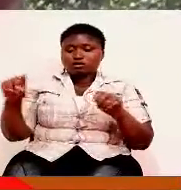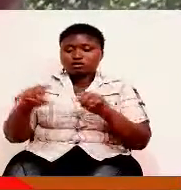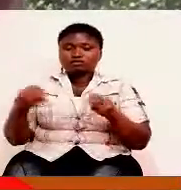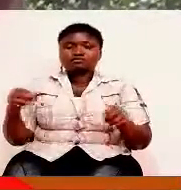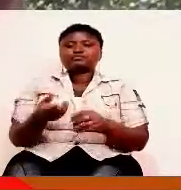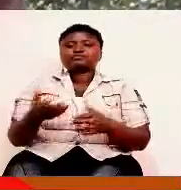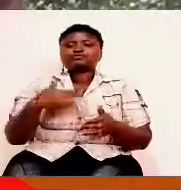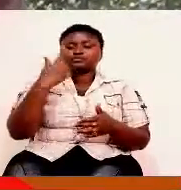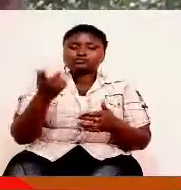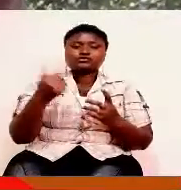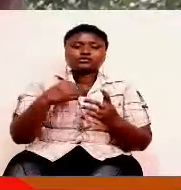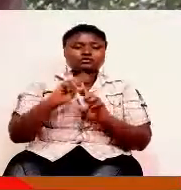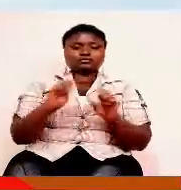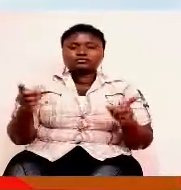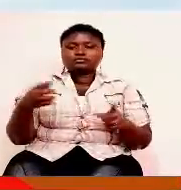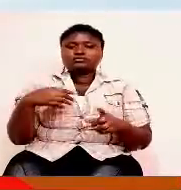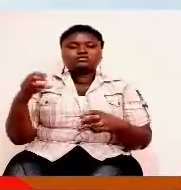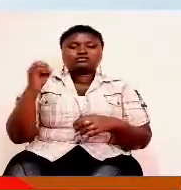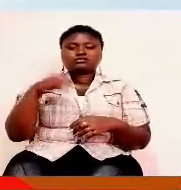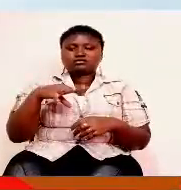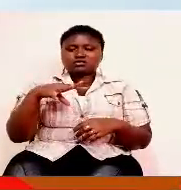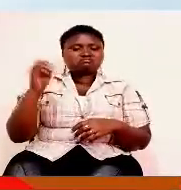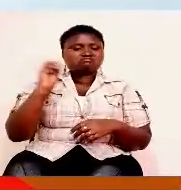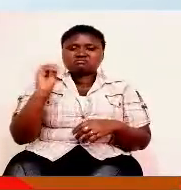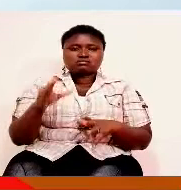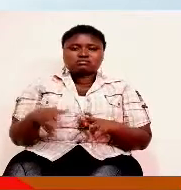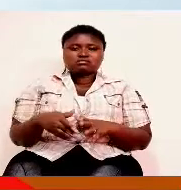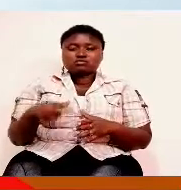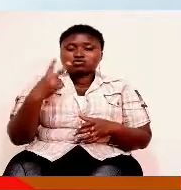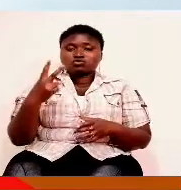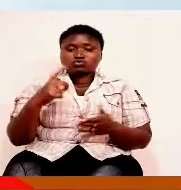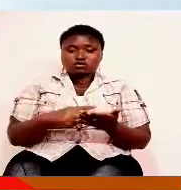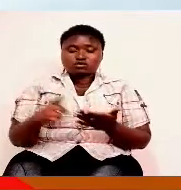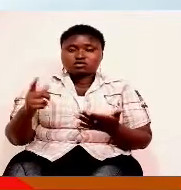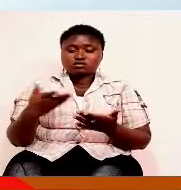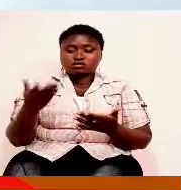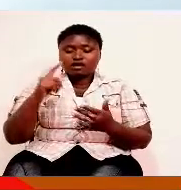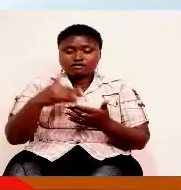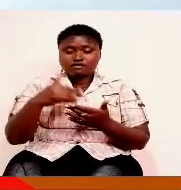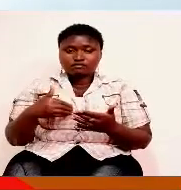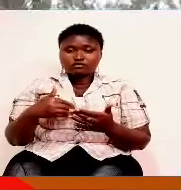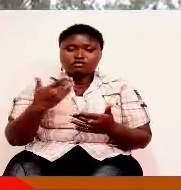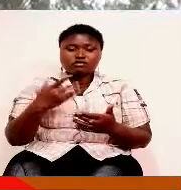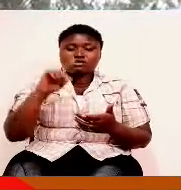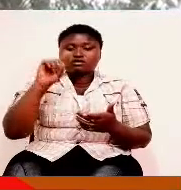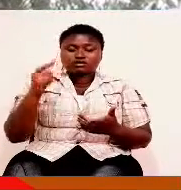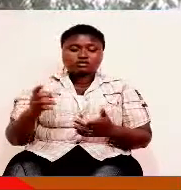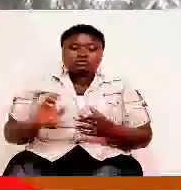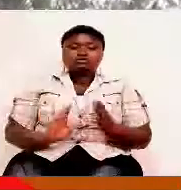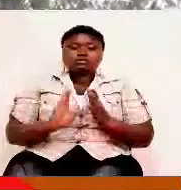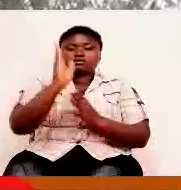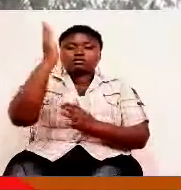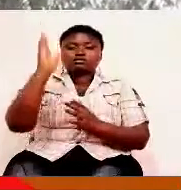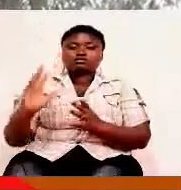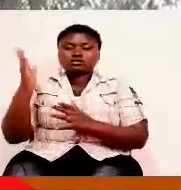tweterere thitima no tutire twamiona miaka ĩrĩ thutha wa kũrĩha macokire magĩkĩrĩrwo ikĩngĩ cia thitima kũrĩa kumania na